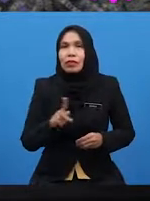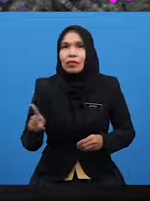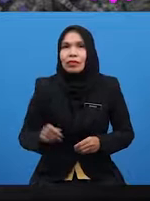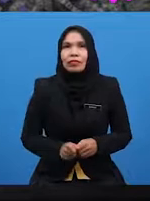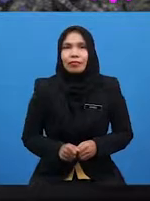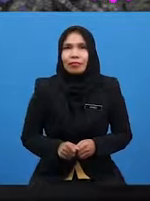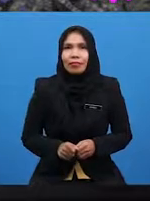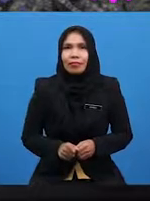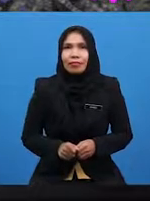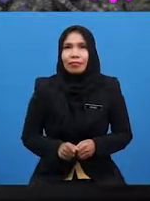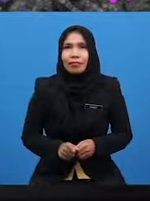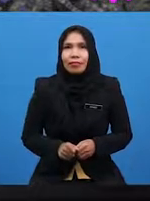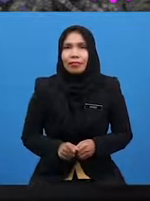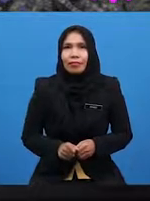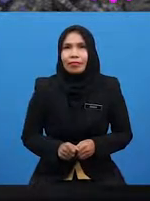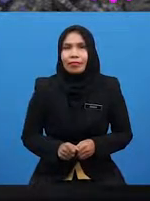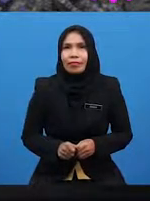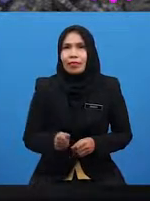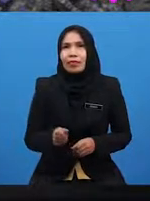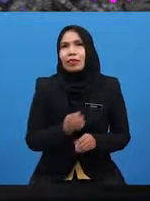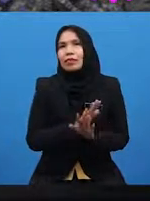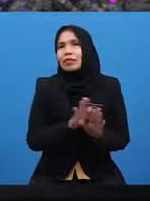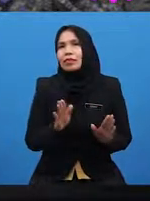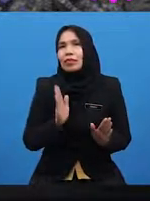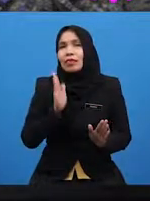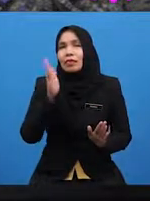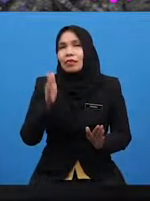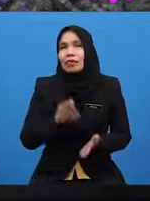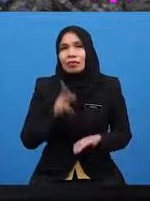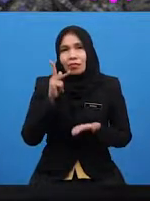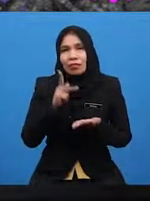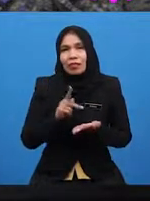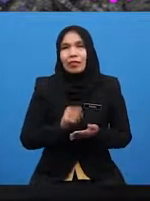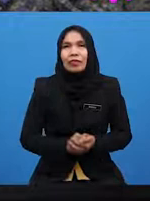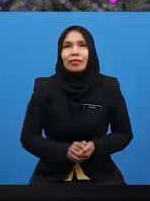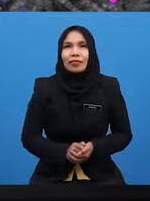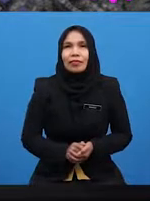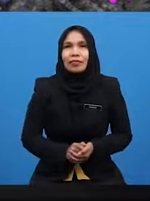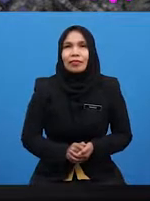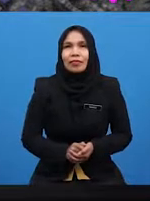Anda akan mengenali secara mendalam salah satu cabang seni halus, iaitu arca.